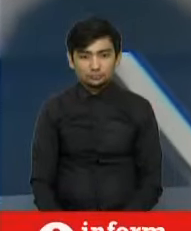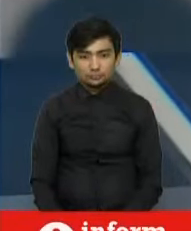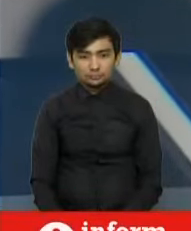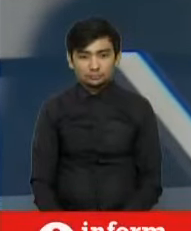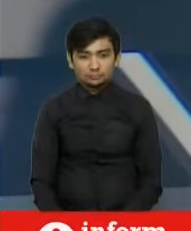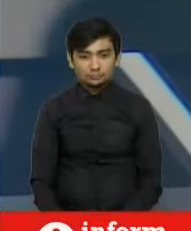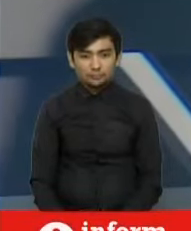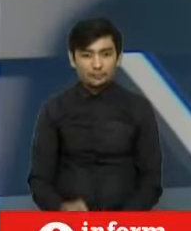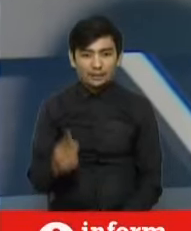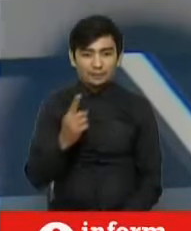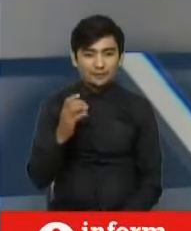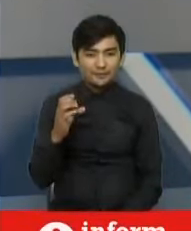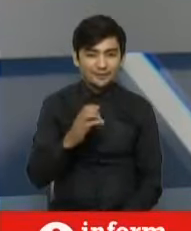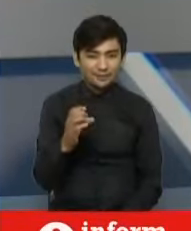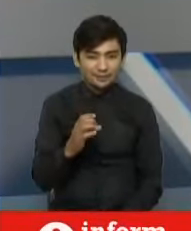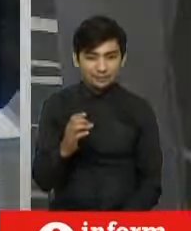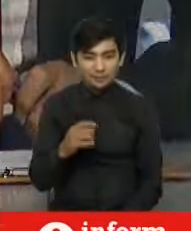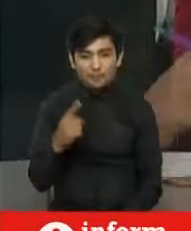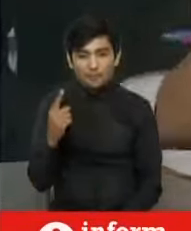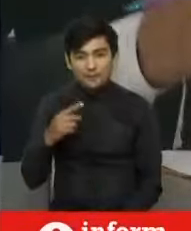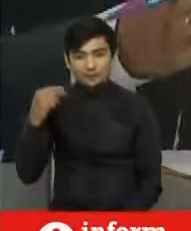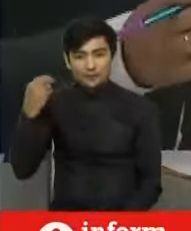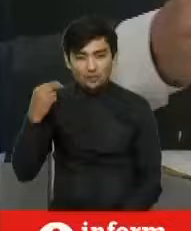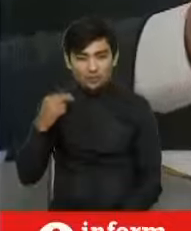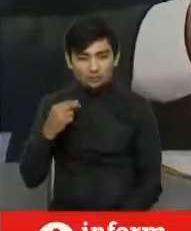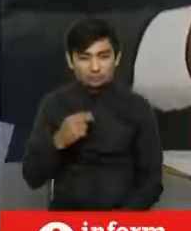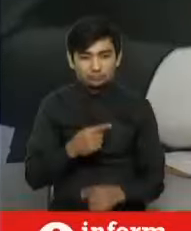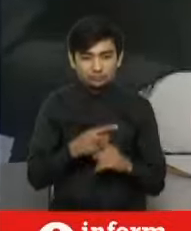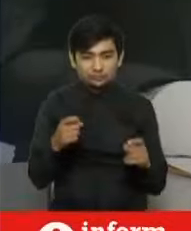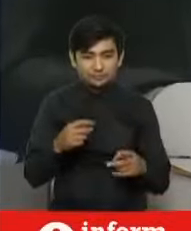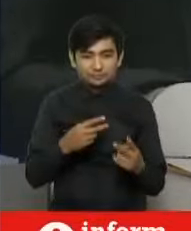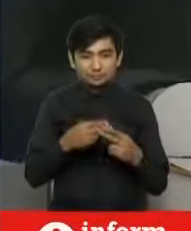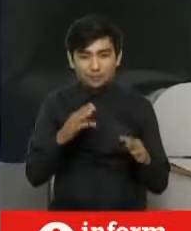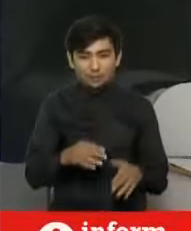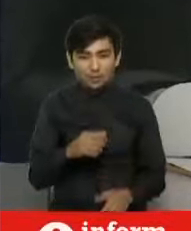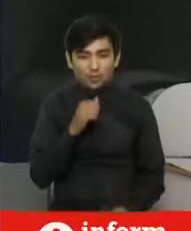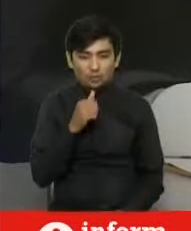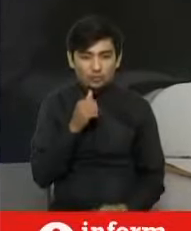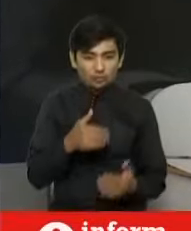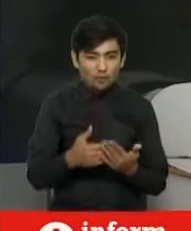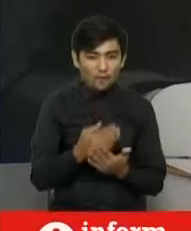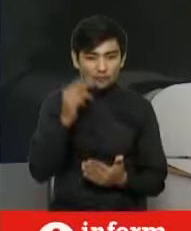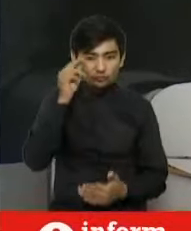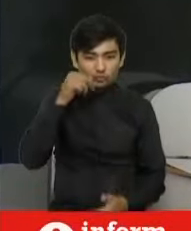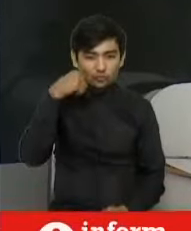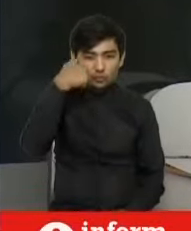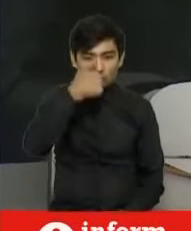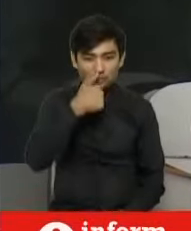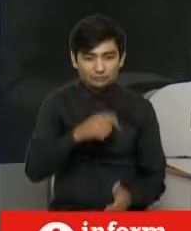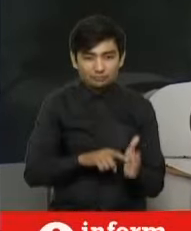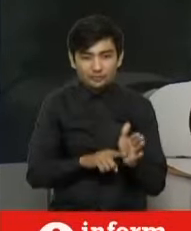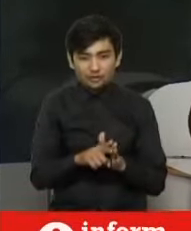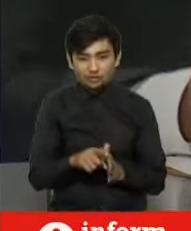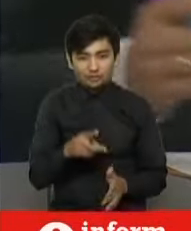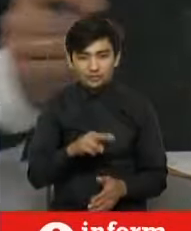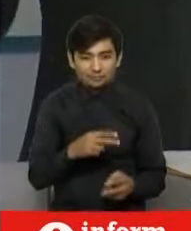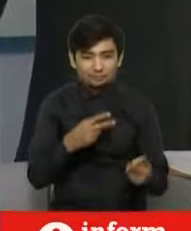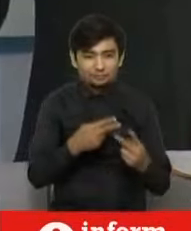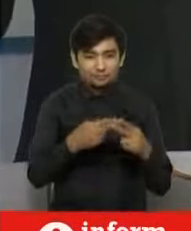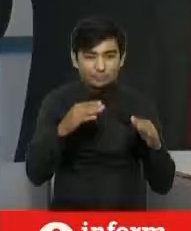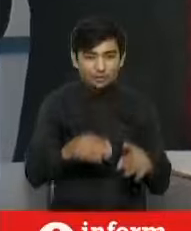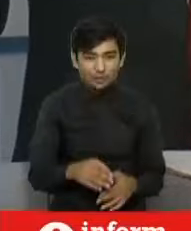В преддверии 1 сентября уже прозвенел первый звонок за колючей проволокой в Кустанае. Новый учебный год стартовал для осужденных